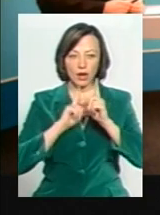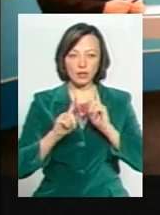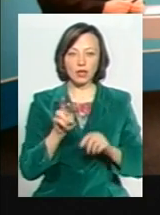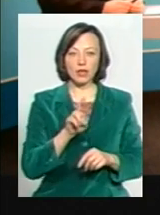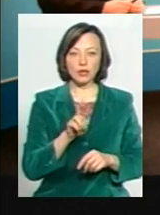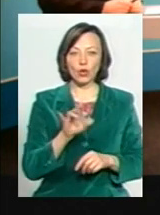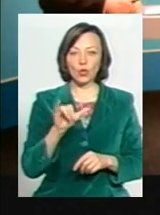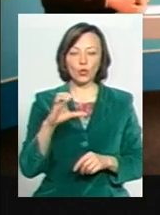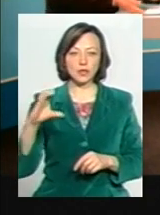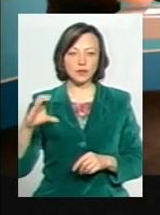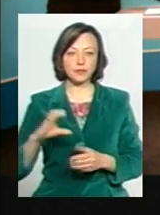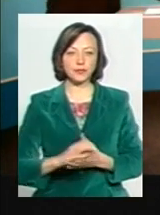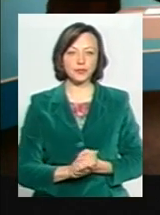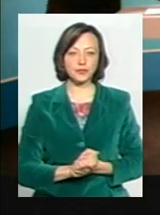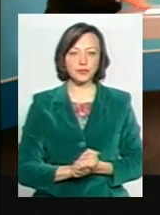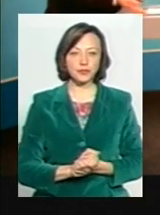Ярослав Куц.